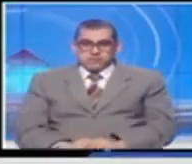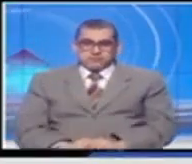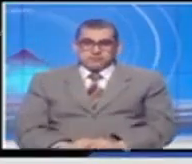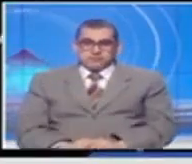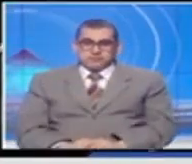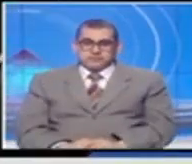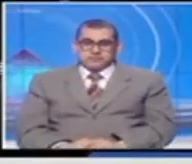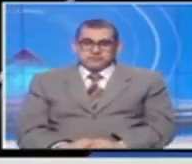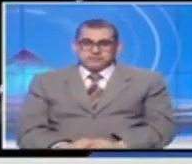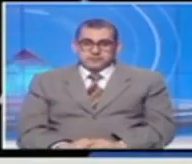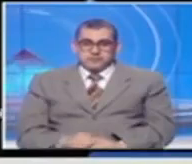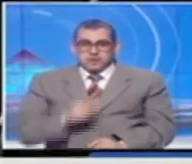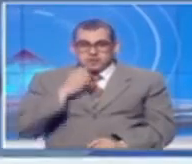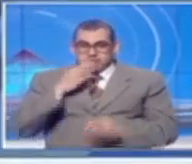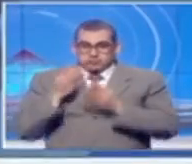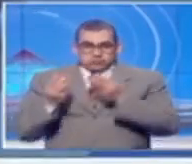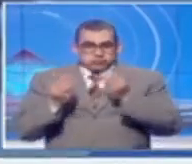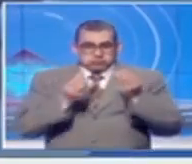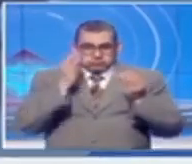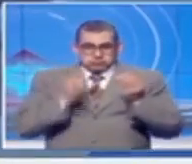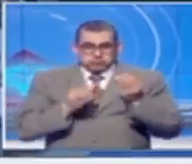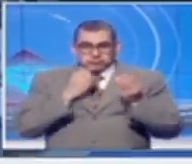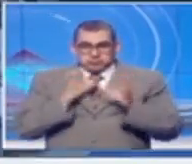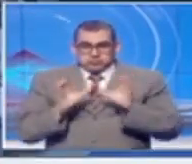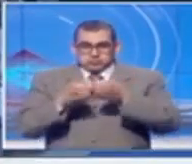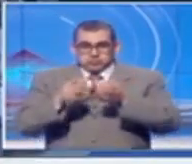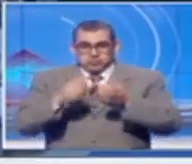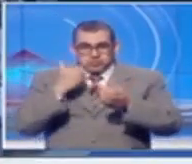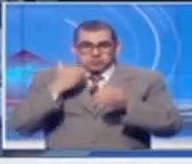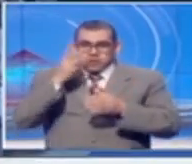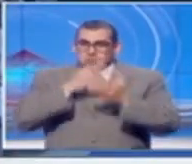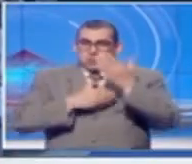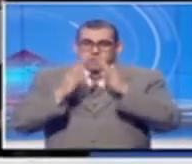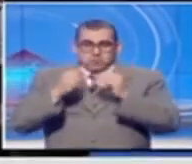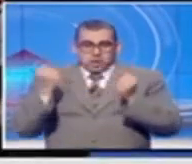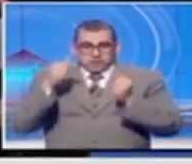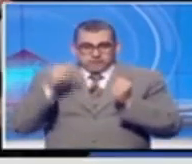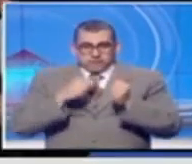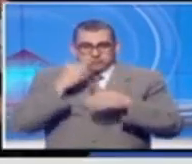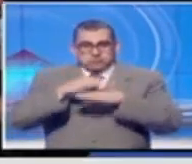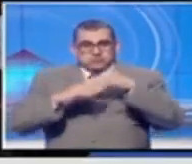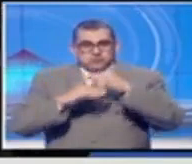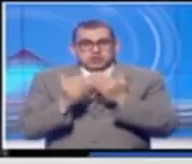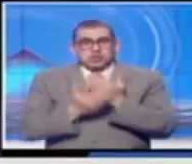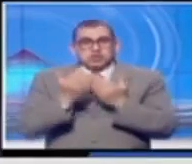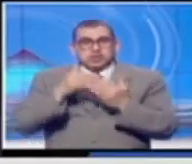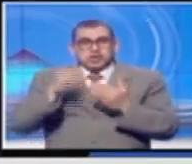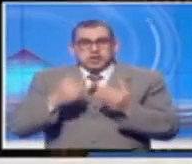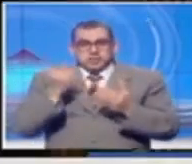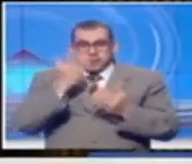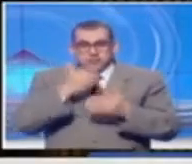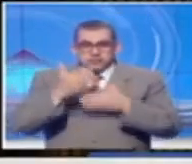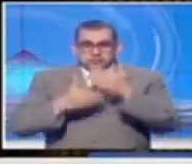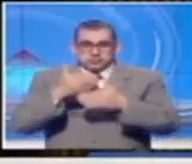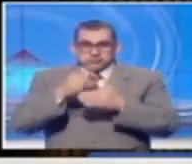بمختلف منارة القوى الناعمة لأمة ذات مجد عريق تبني حضارة جديدة فلا تغيب